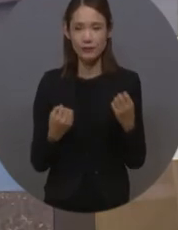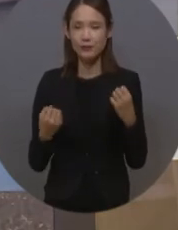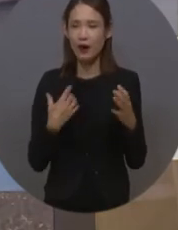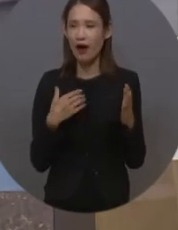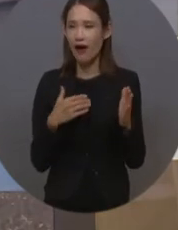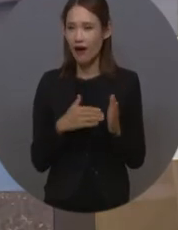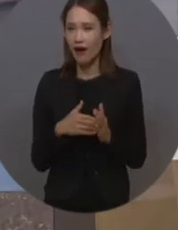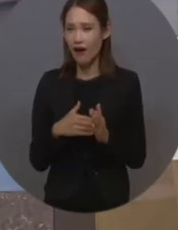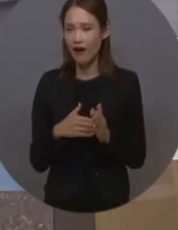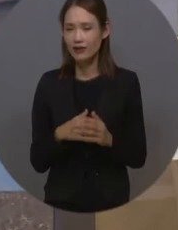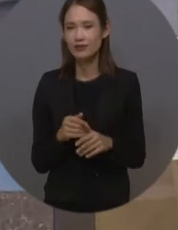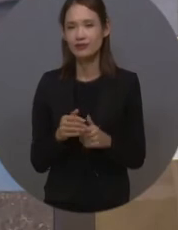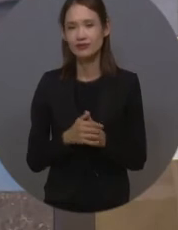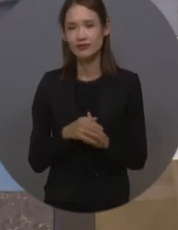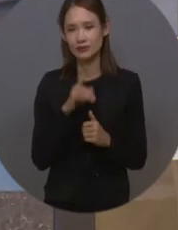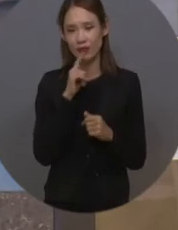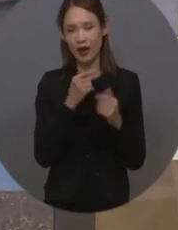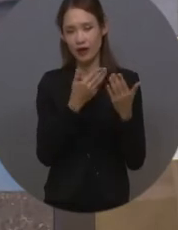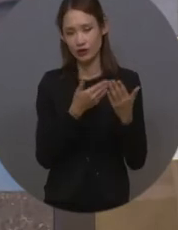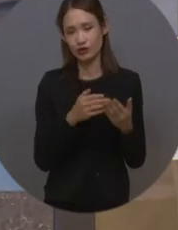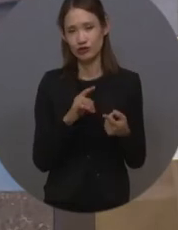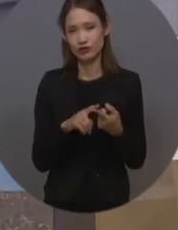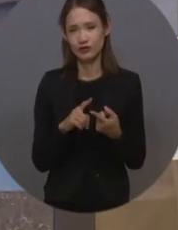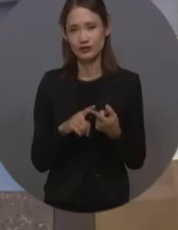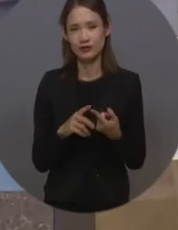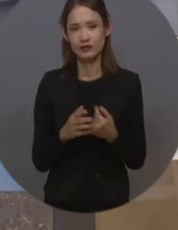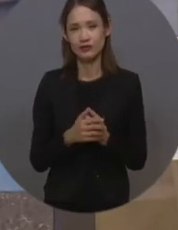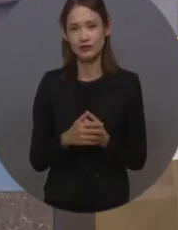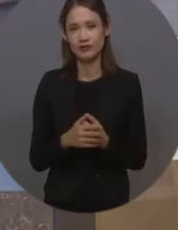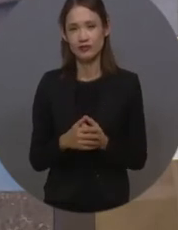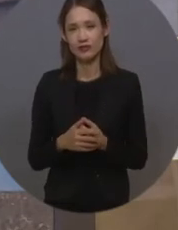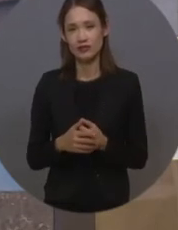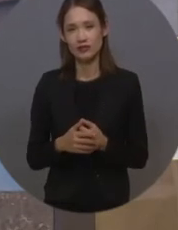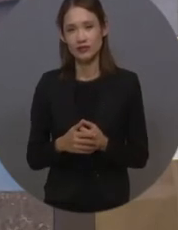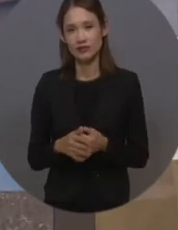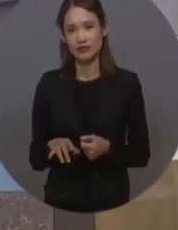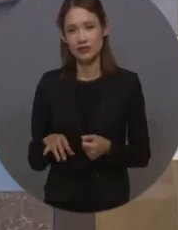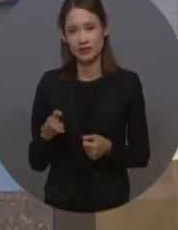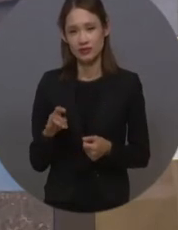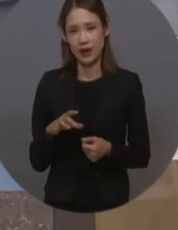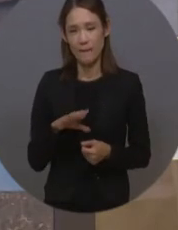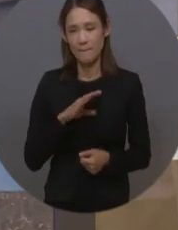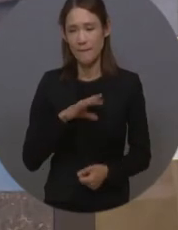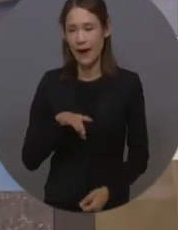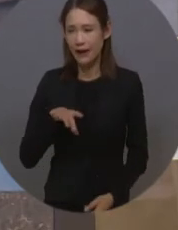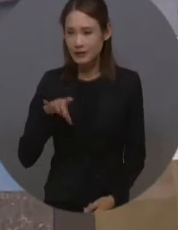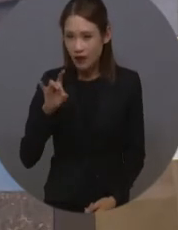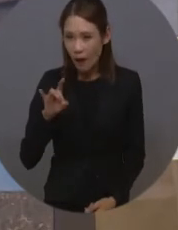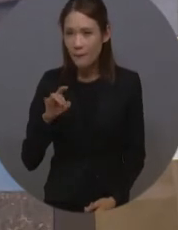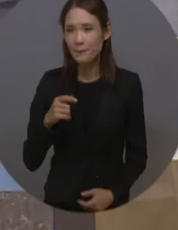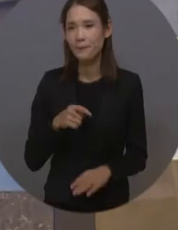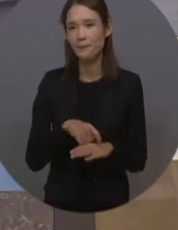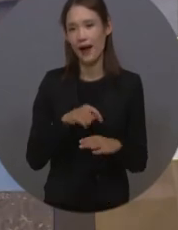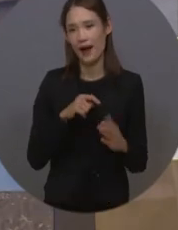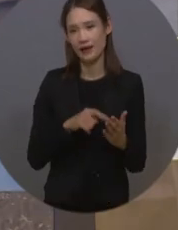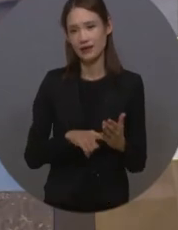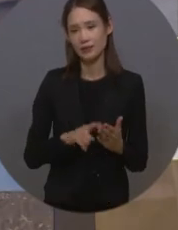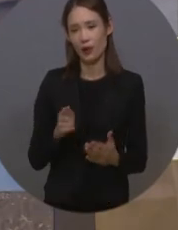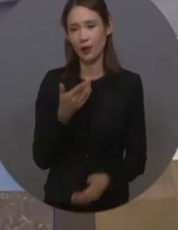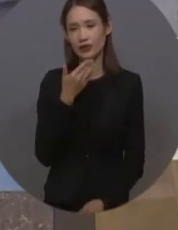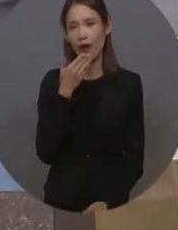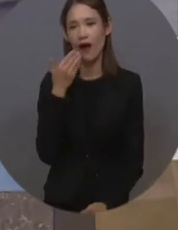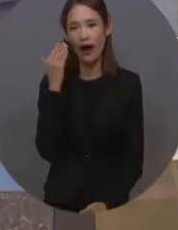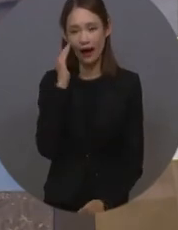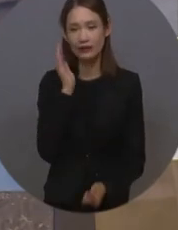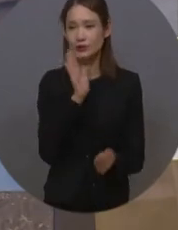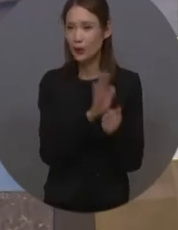거니까 사실 이제 말씀해 주신 것처럼 처음 그 초심이 네. 청각 장애인을